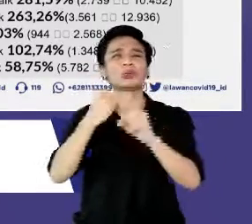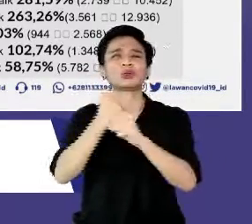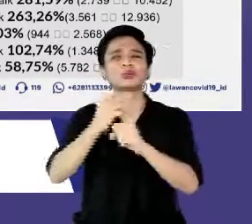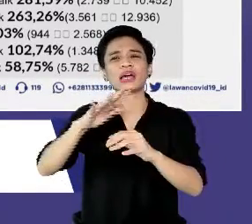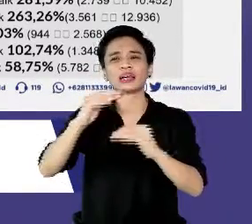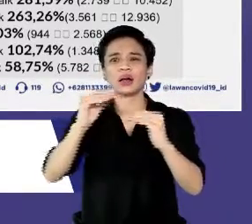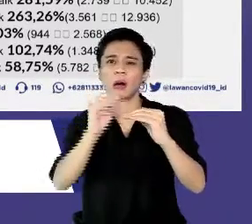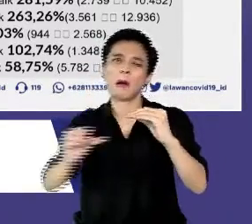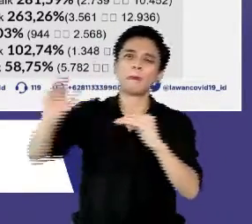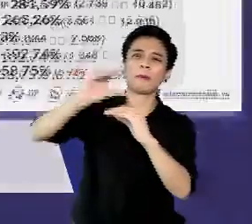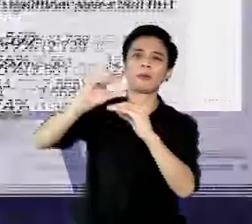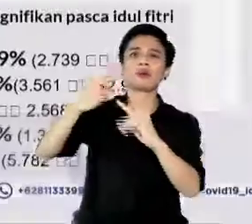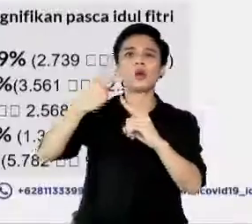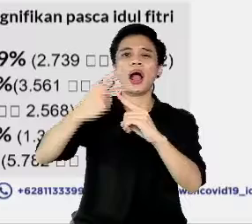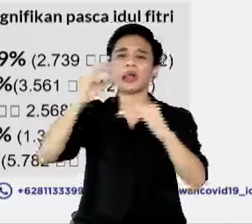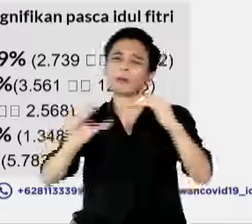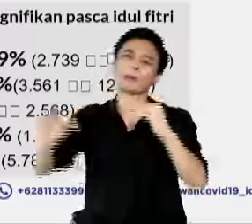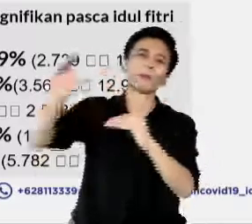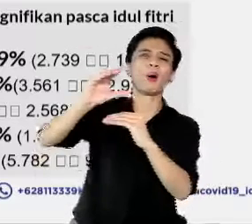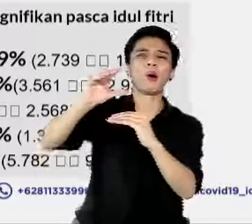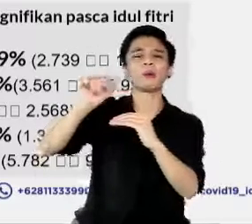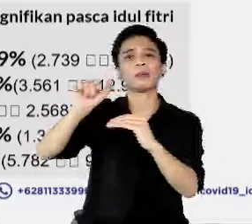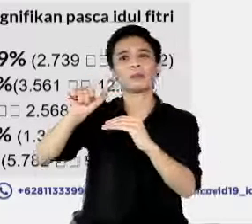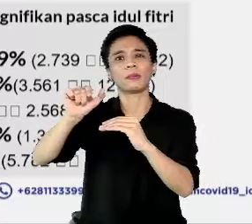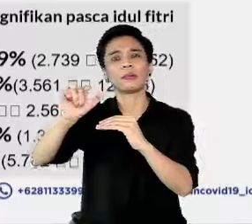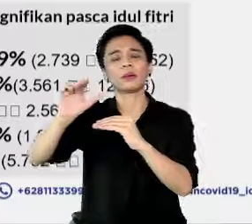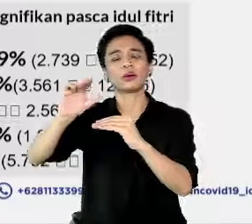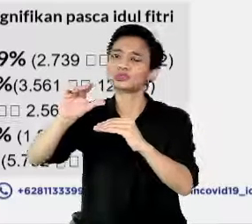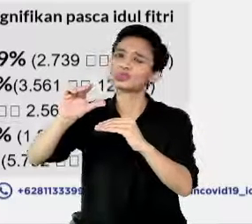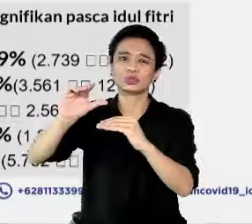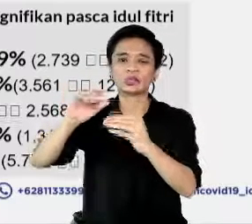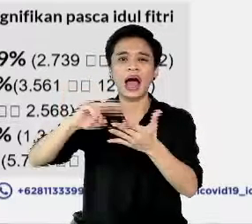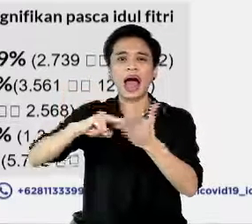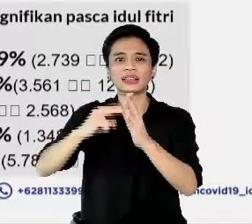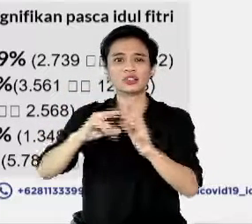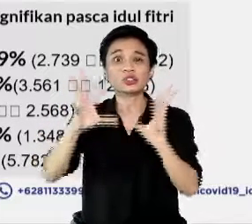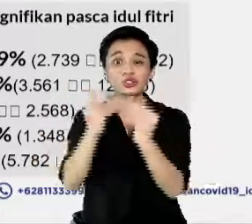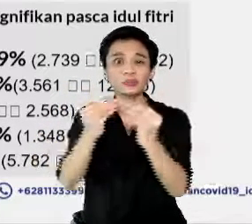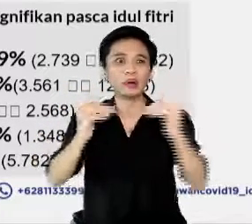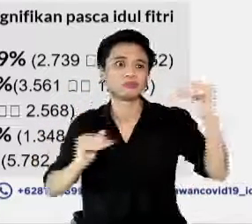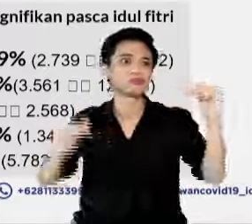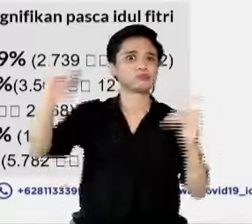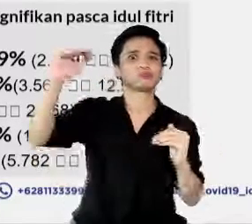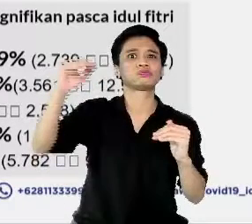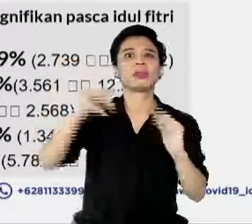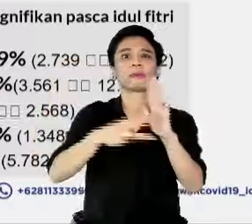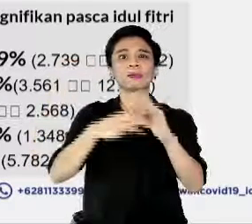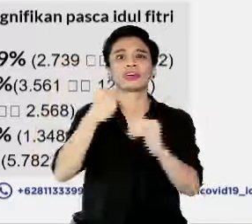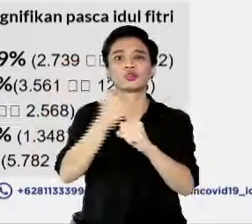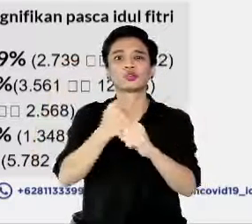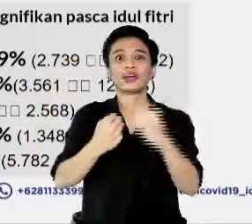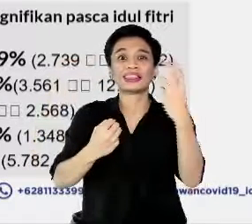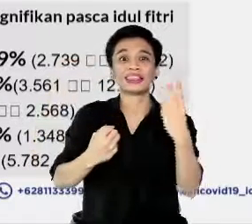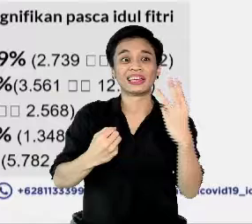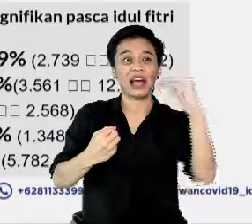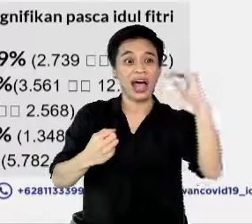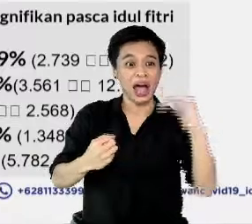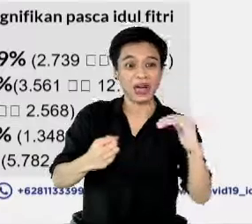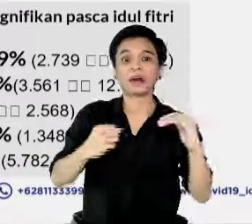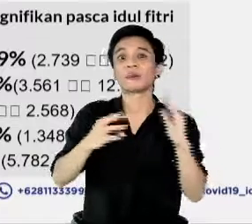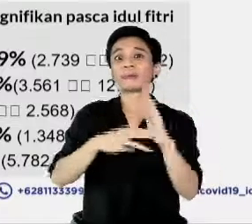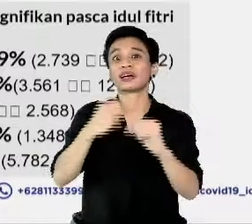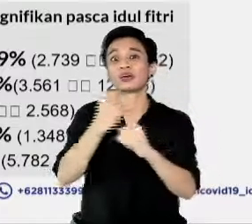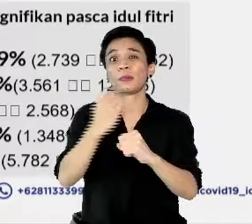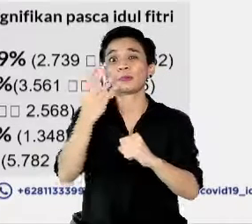dua kali lipat hal ini menyebabkan perbedaan yang signifikan pada keadaan di minggu ketiga lalu dengan Minggu ke-4 saat